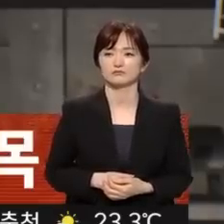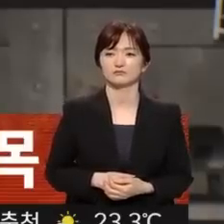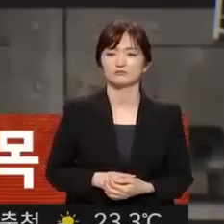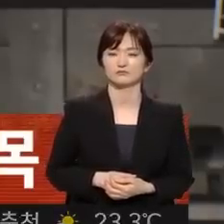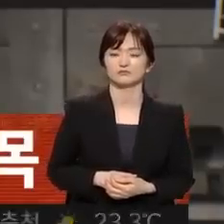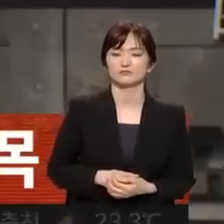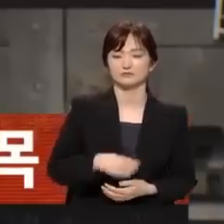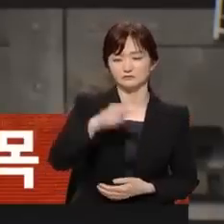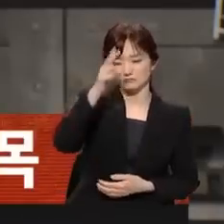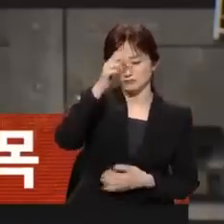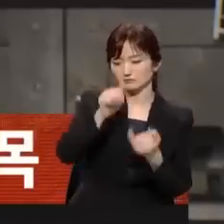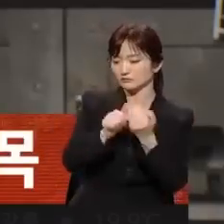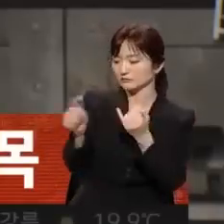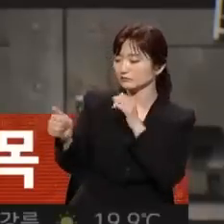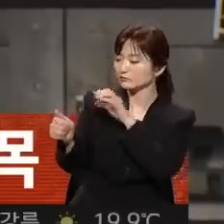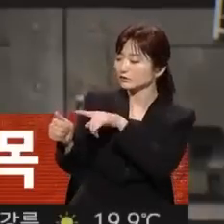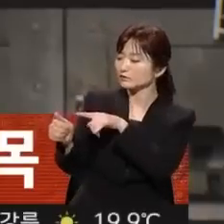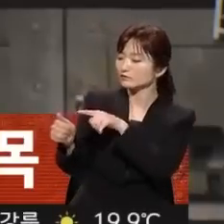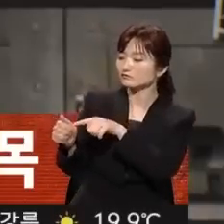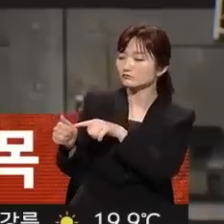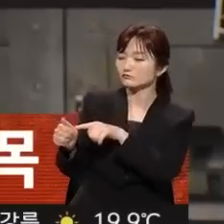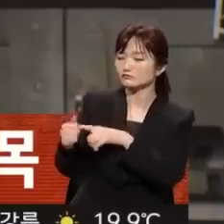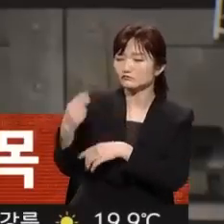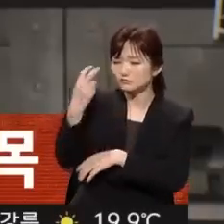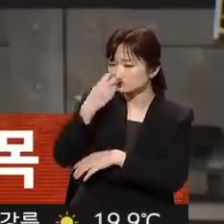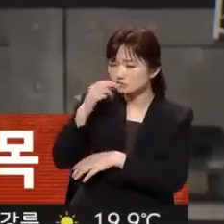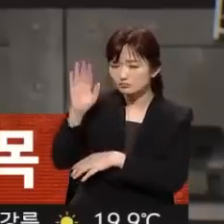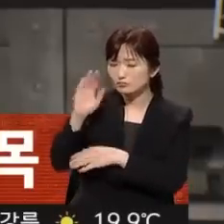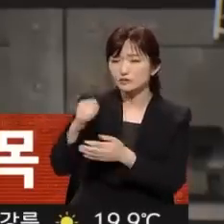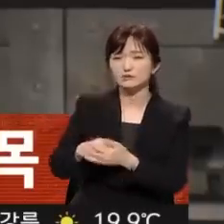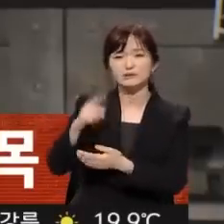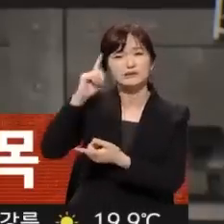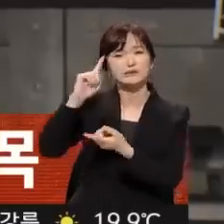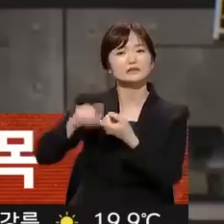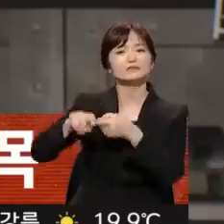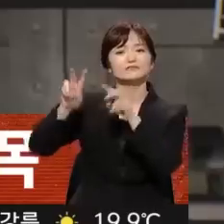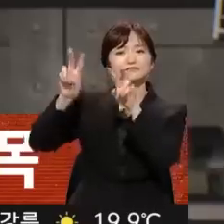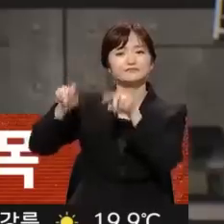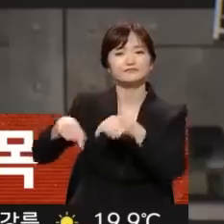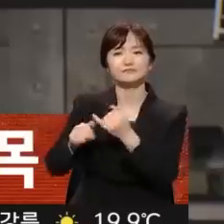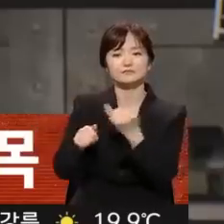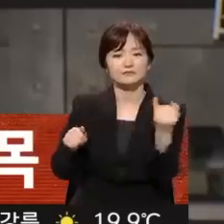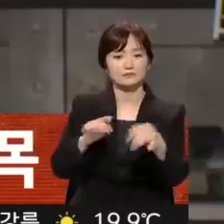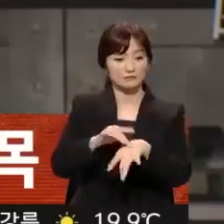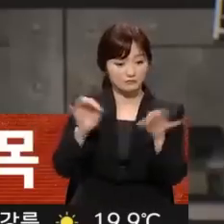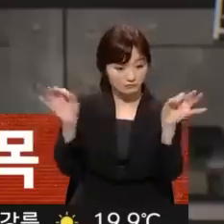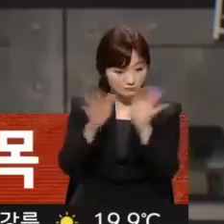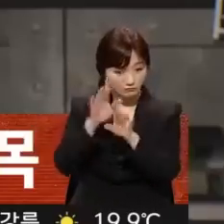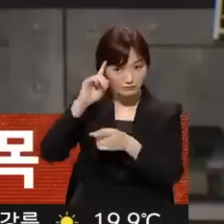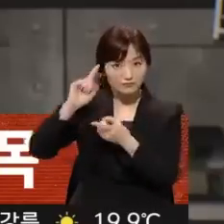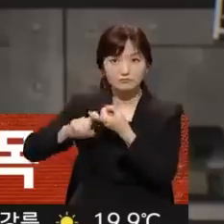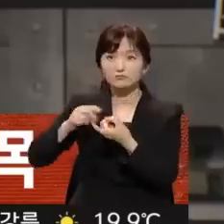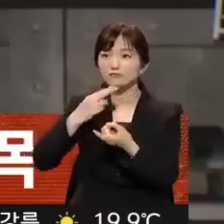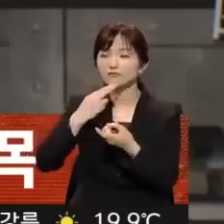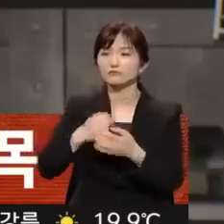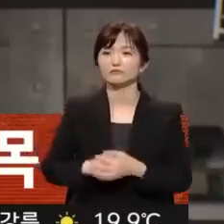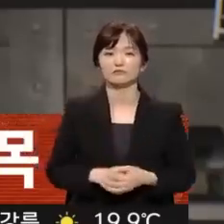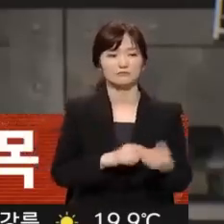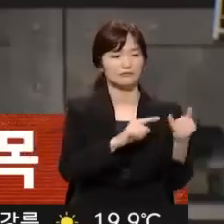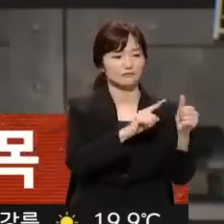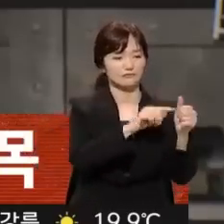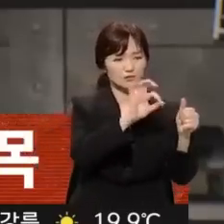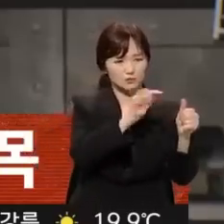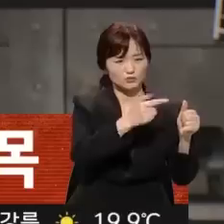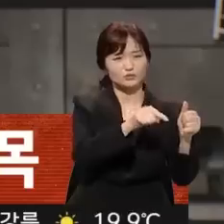않고 별로 관심이 없다는 점에 대해서 주목을 했던 것 같습니다. 아내가 그래서, 실종이 됐다는데 관심이 그렇죠. 없다. 그렇죠. 그렇기 때문에 원 씨도 원